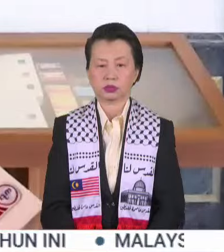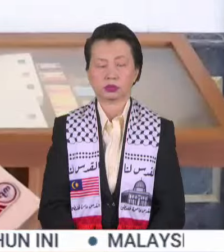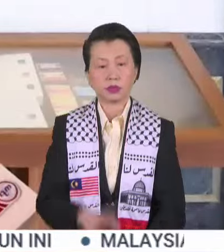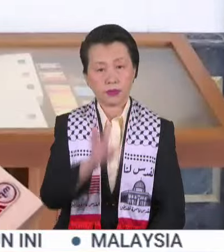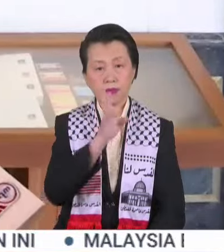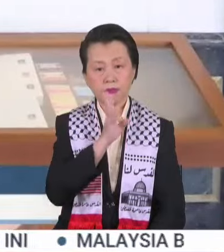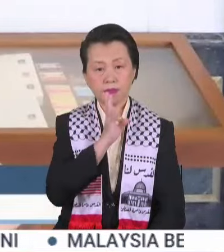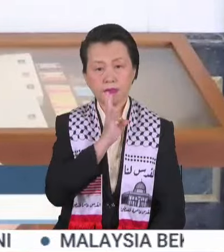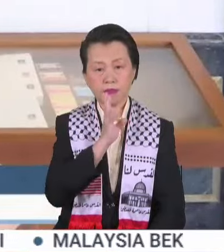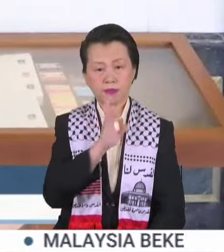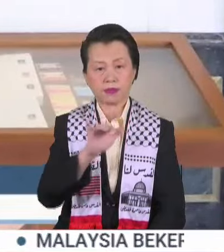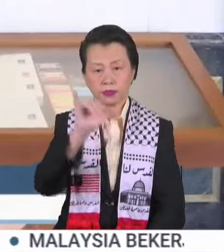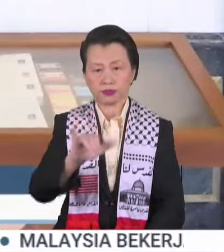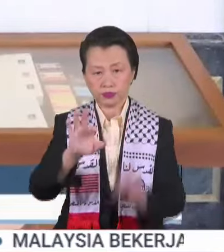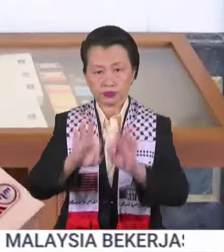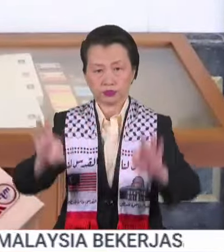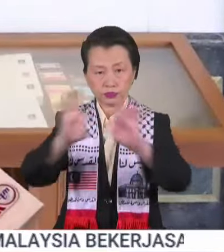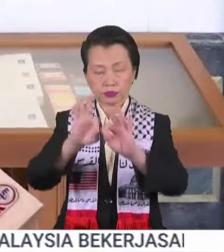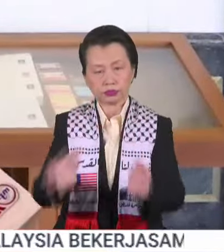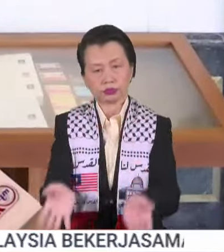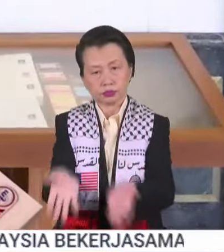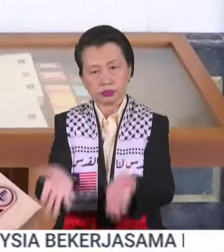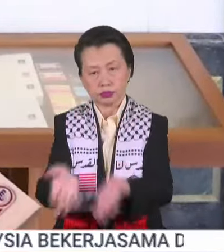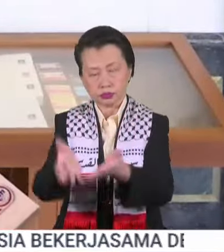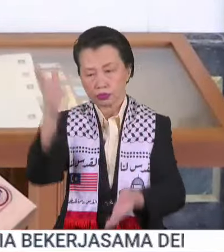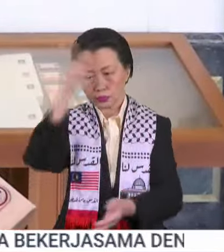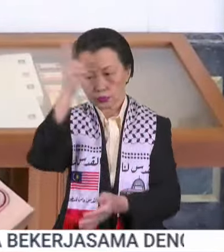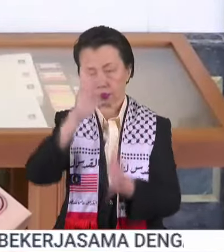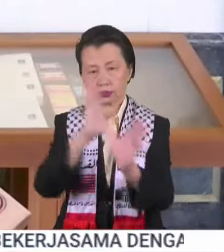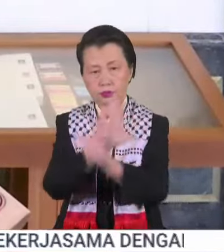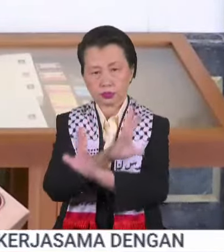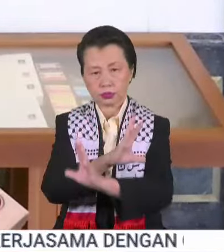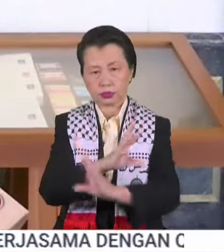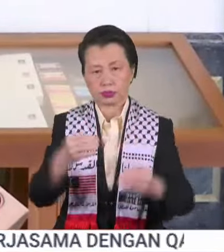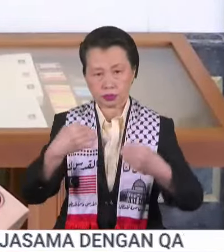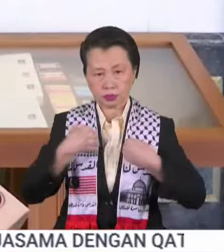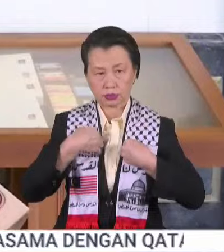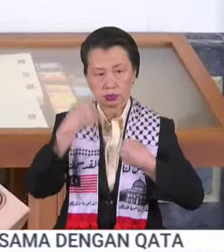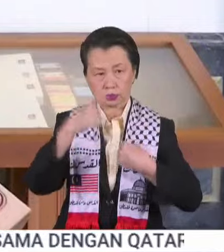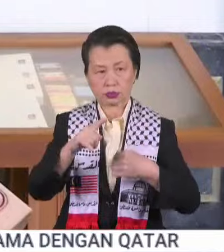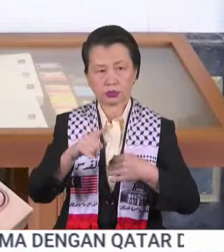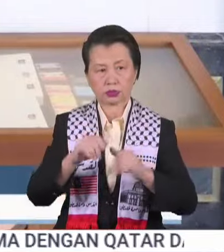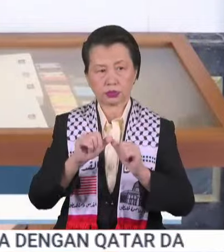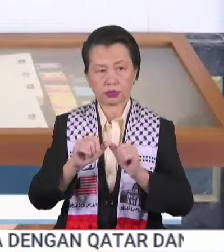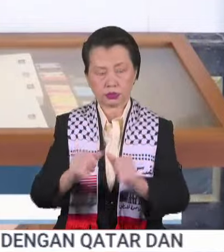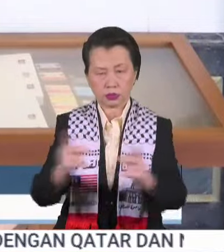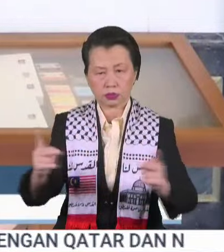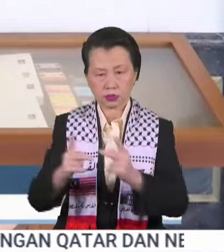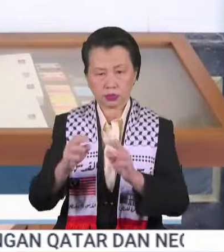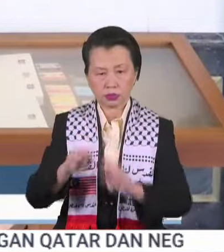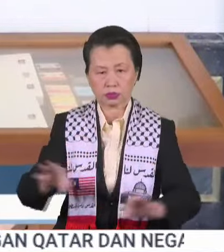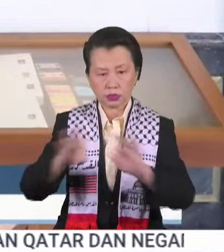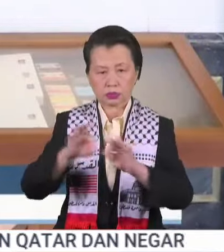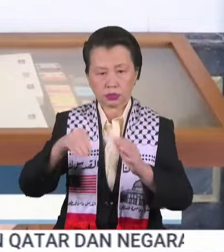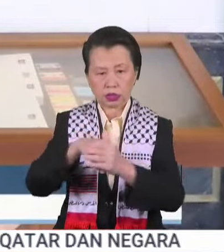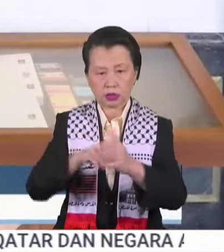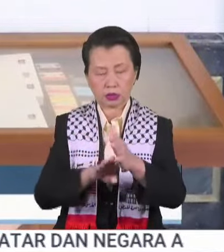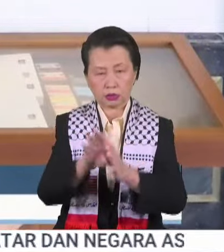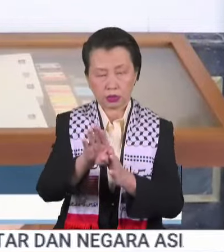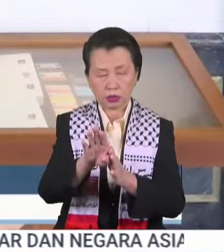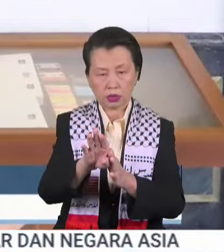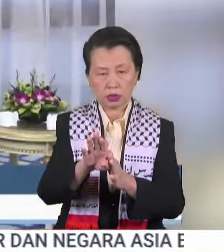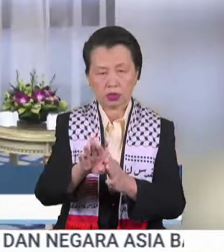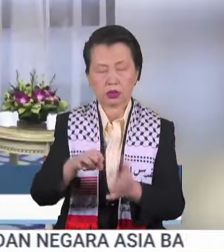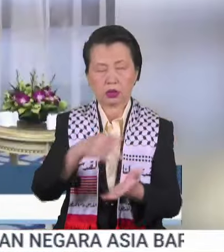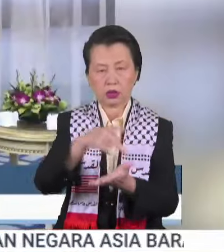Katanya lagi ia juga penting bagi mengelakkan agenda kerajaan Sarawak dalam menzahirkan pelannya menjadi kuasa utama dalam pembangunan hub